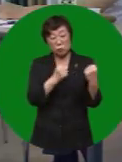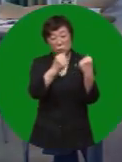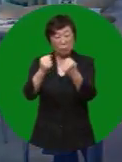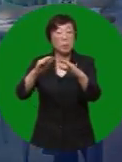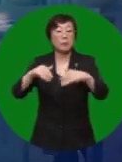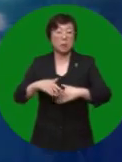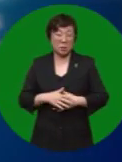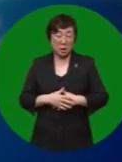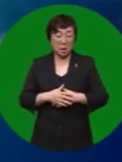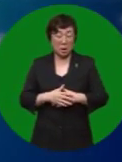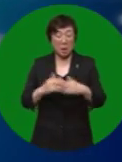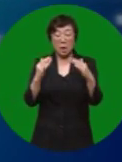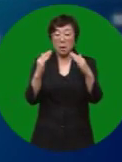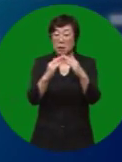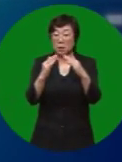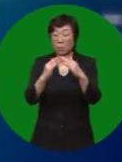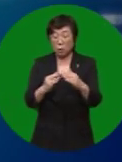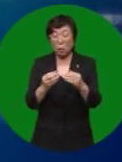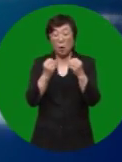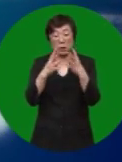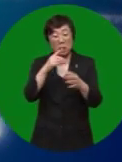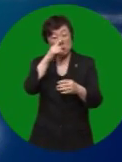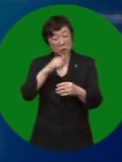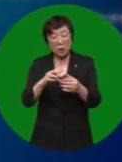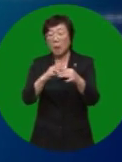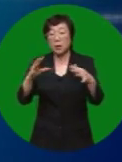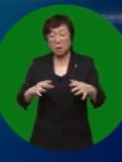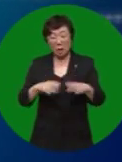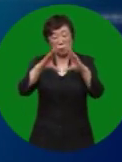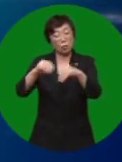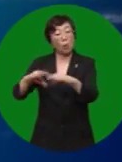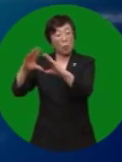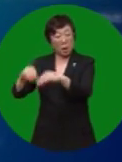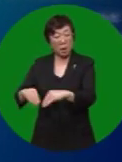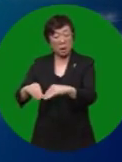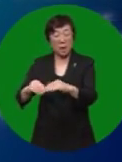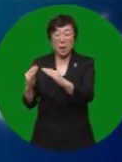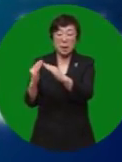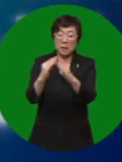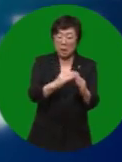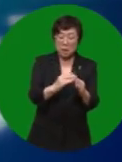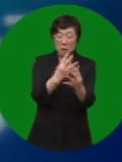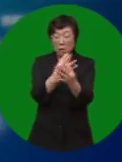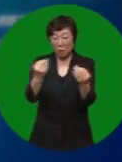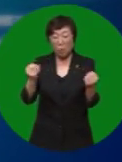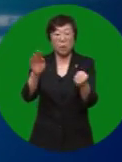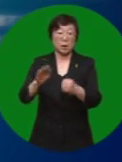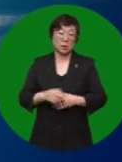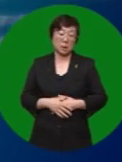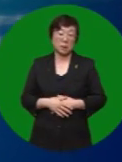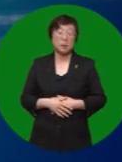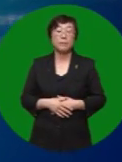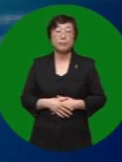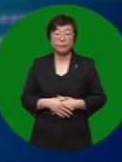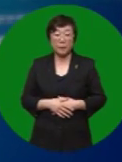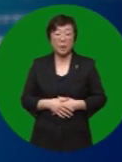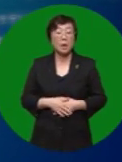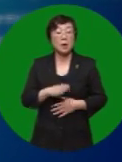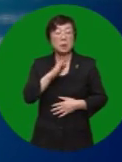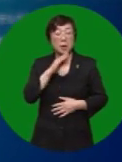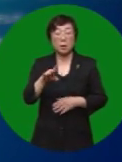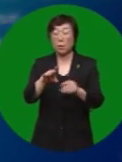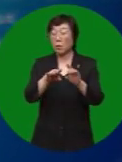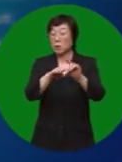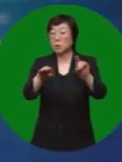けど、建物の新旧関係なく倒壊したり傾斜している建物が多かったです。現行